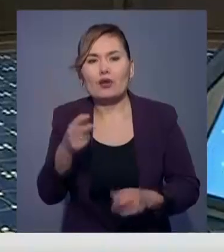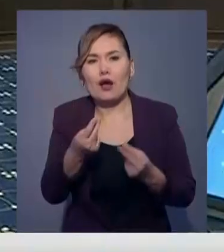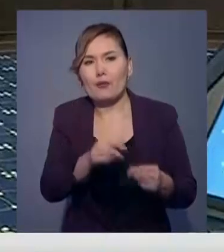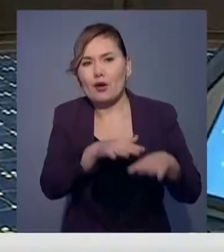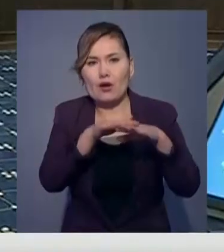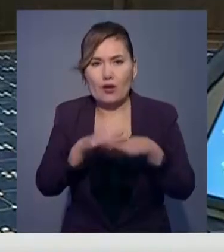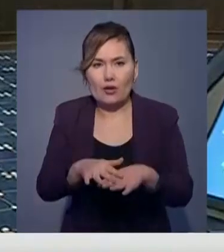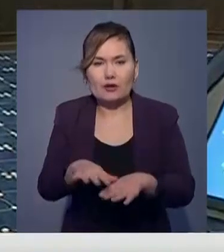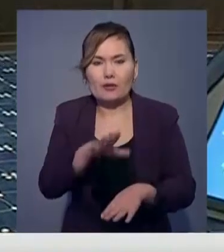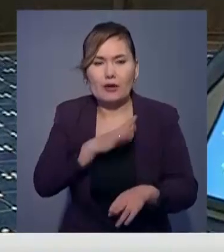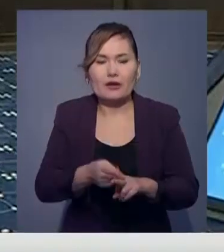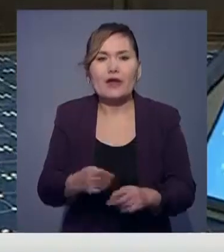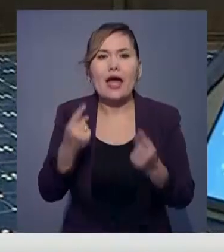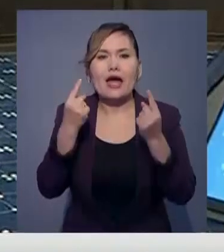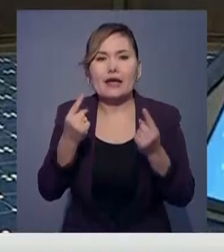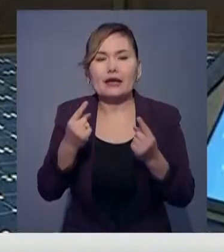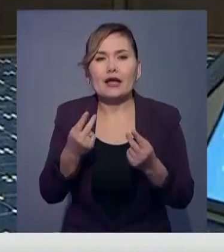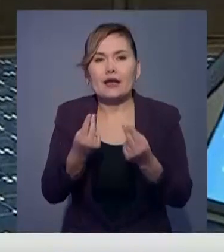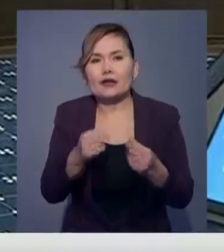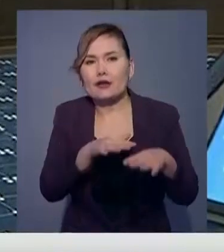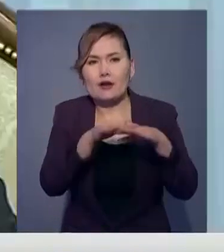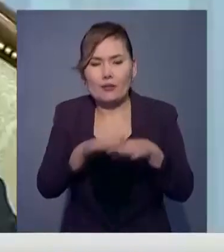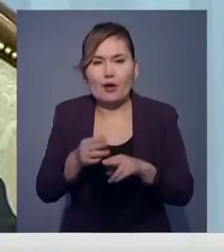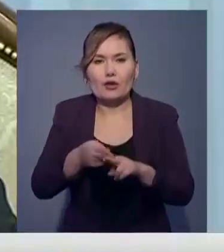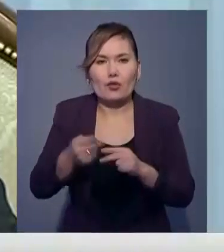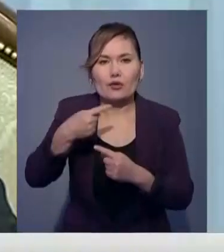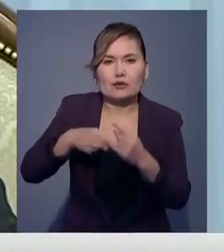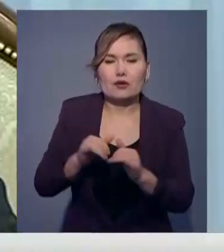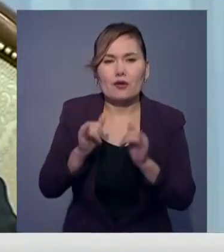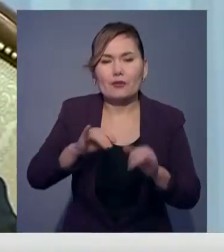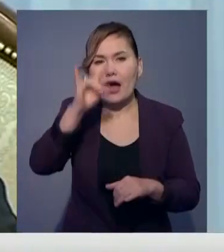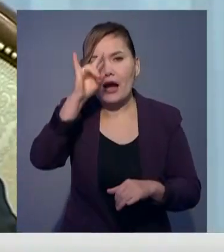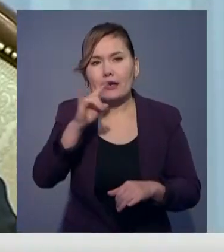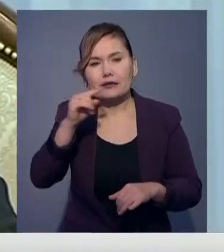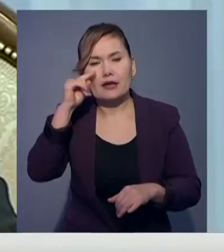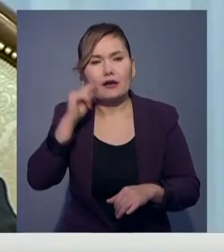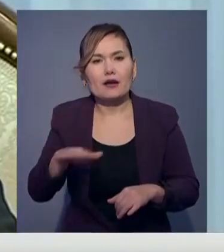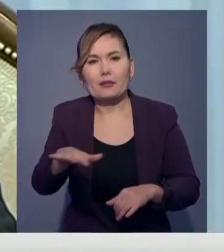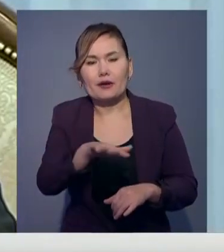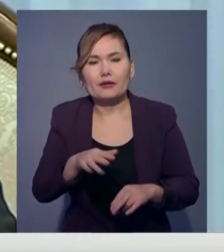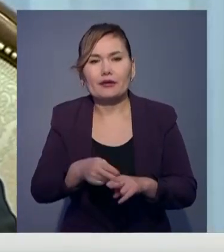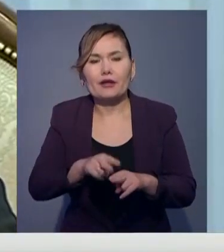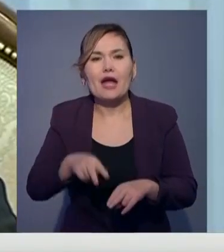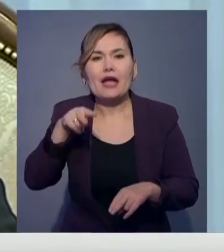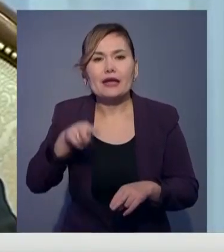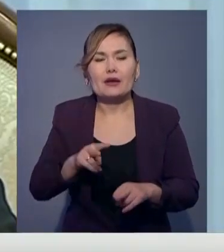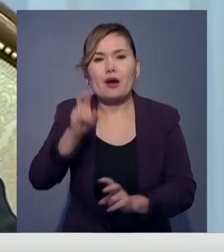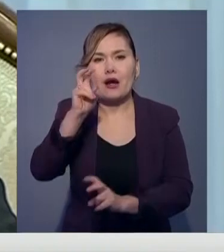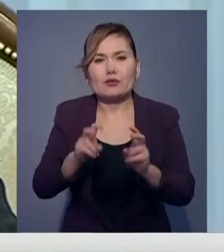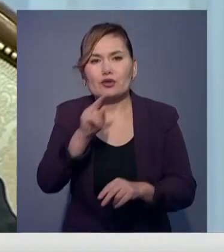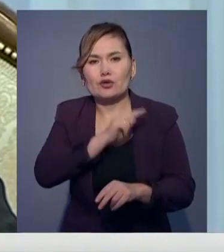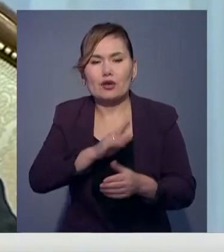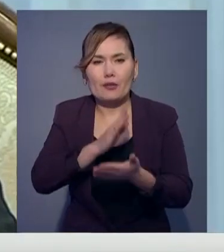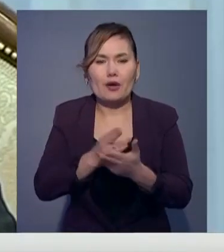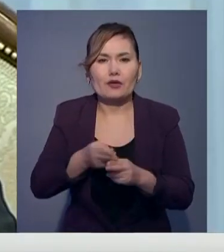қаржы құйғандықтан ірі инвесторлардың бірі саналады. Қырғызстанда Қазақстанның 2000-нан астам кәсіпорны жұмыс істеп тұр.